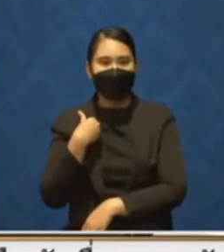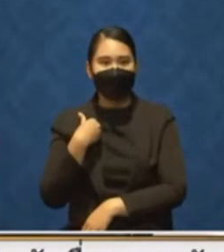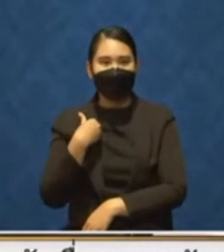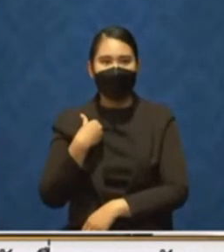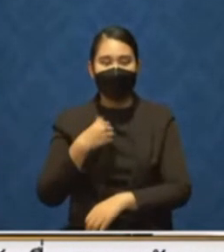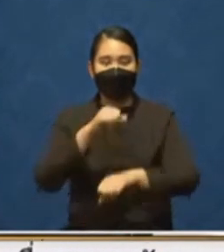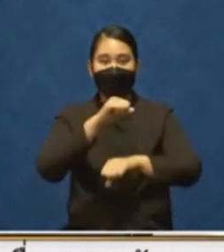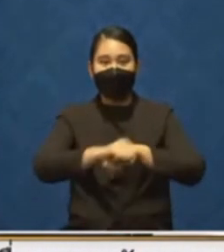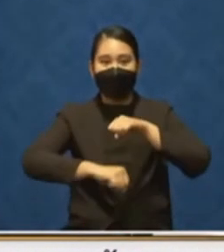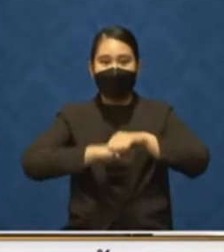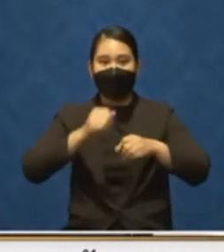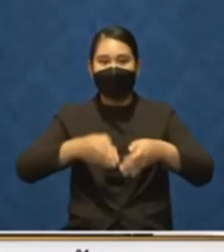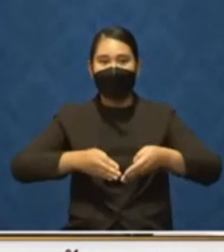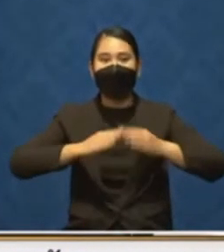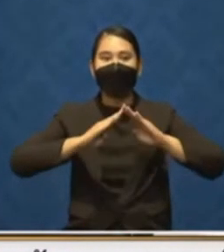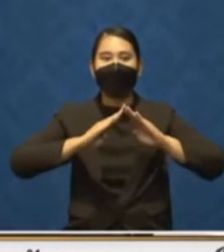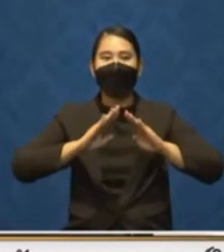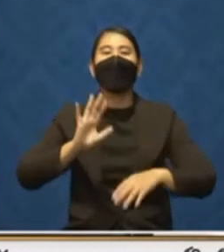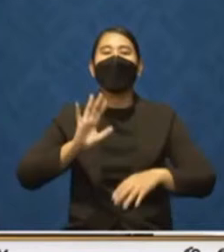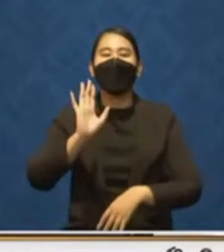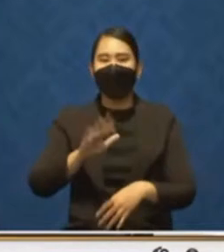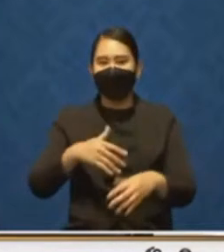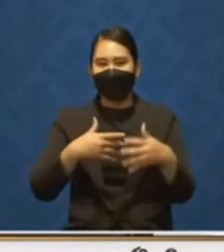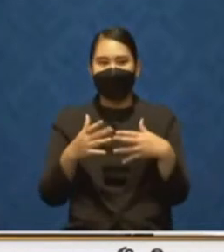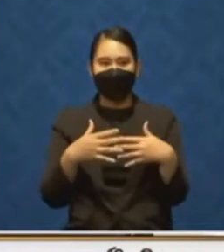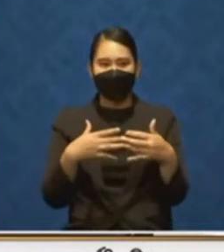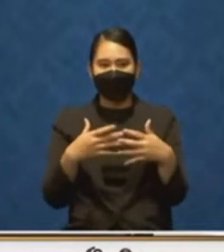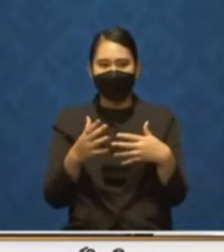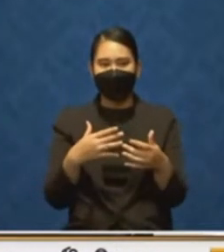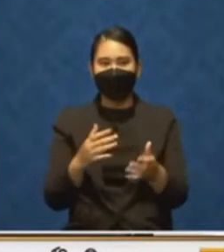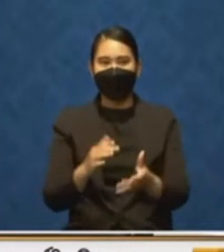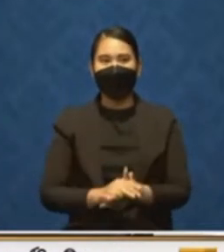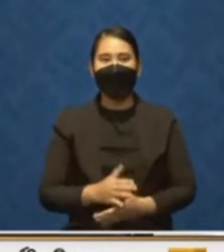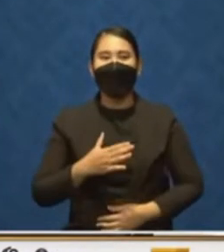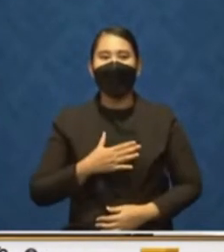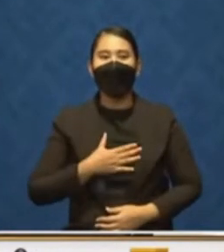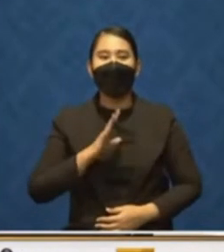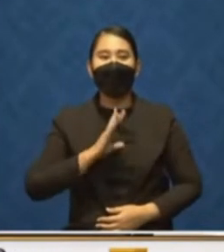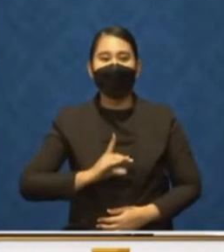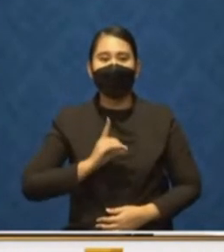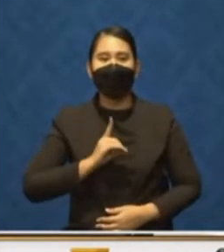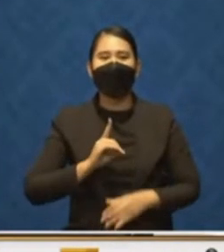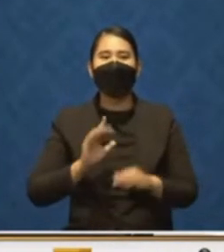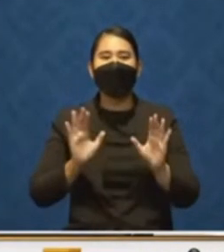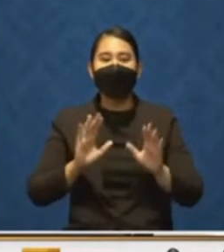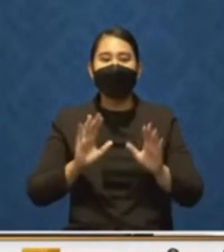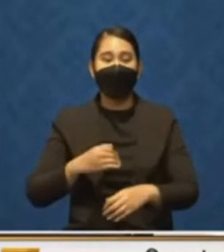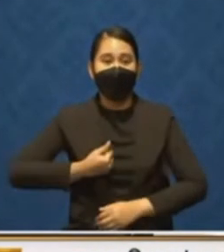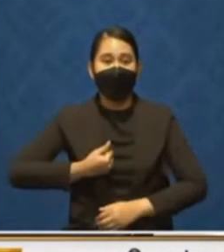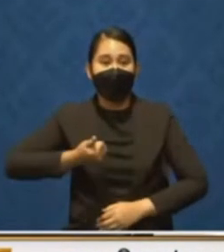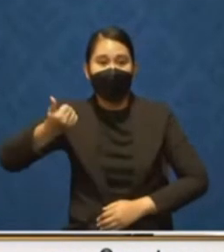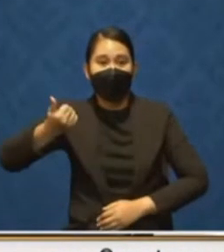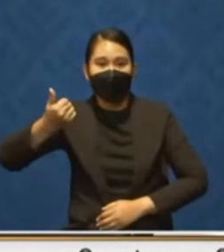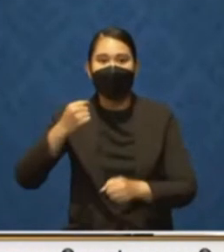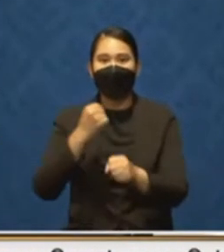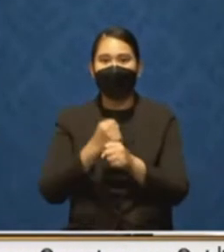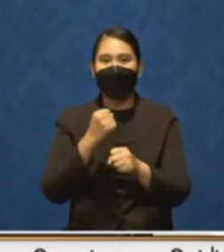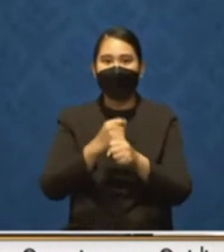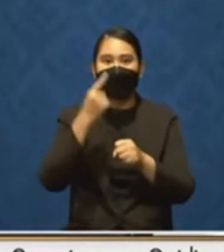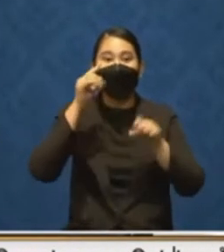อาคารกองทุนนะครับไม่ได้ยินทีไรอยู่คนเดียวมันมีคนที่เขาทำงานในการตรวจสอบ